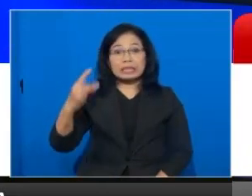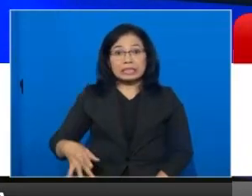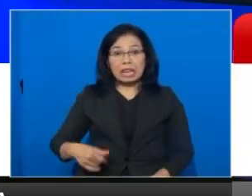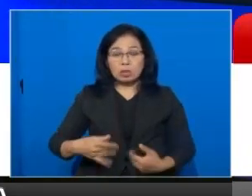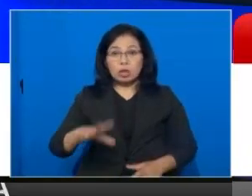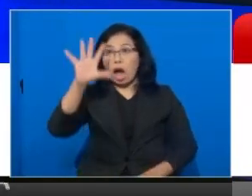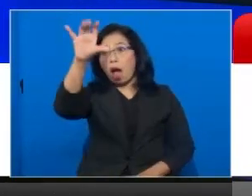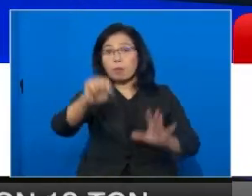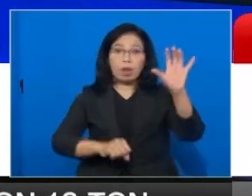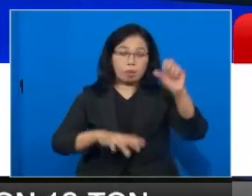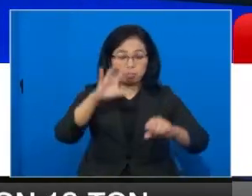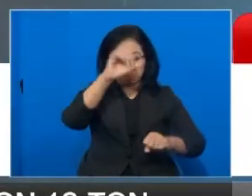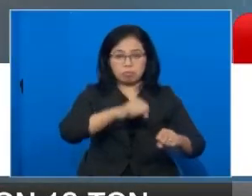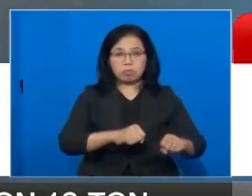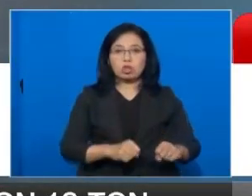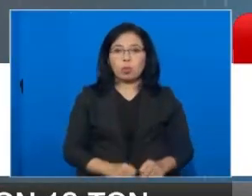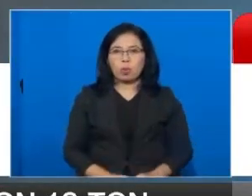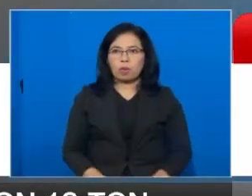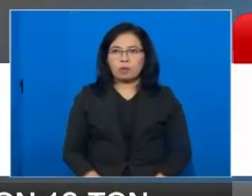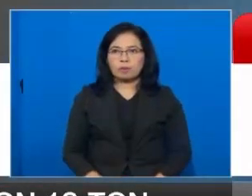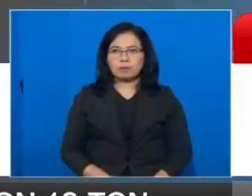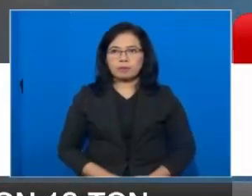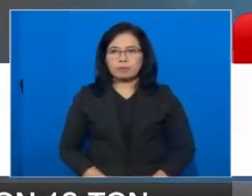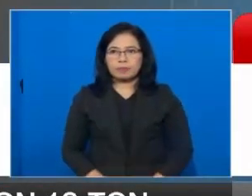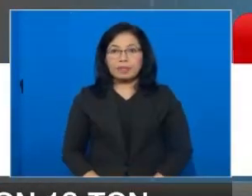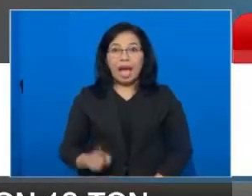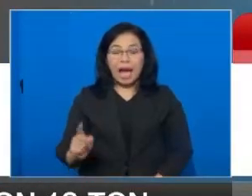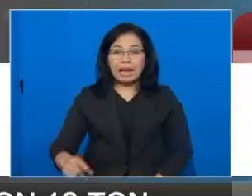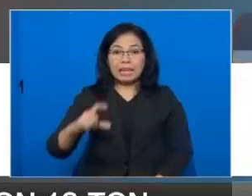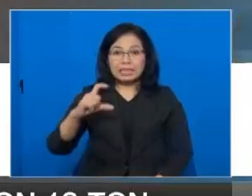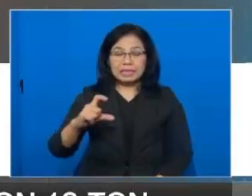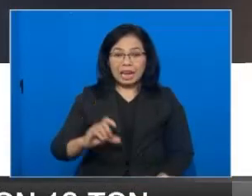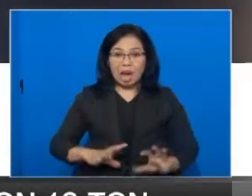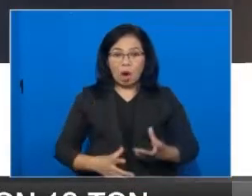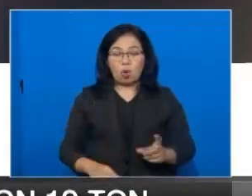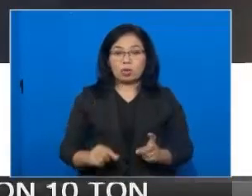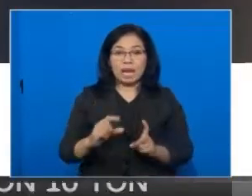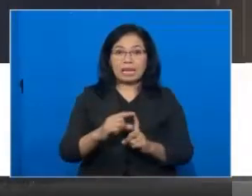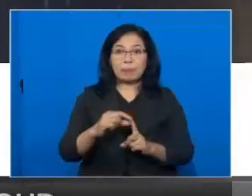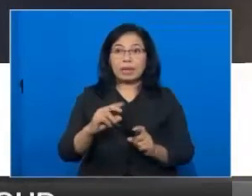peraga kampanye ada calek yang ditutup tetap